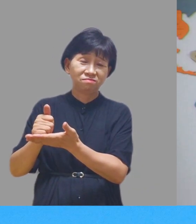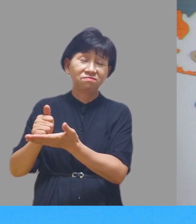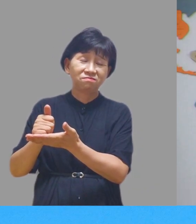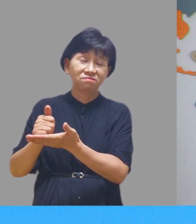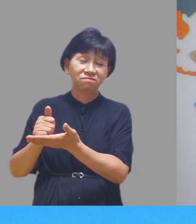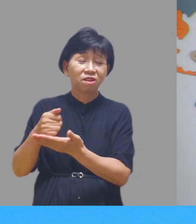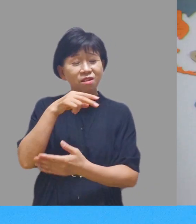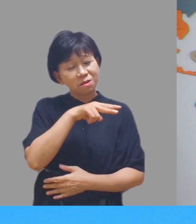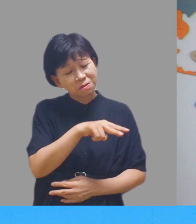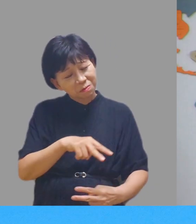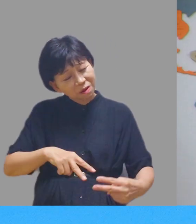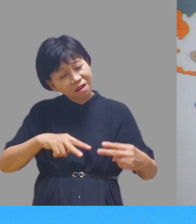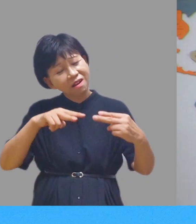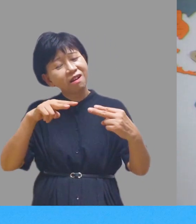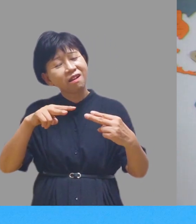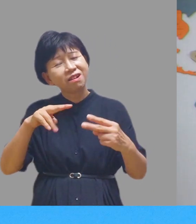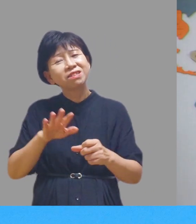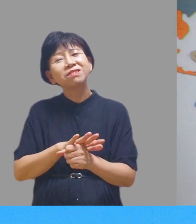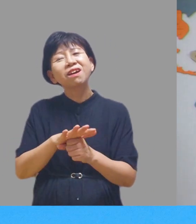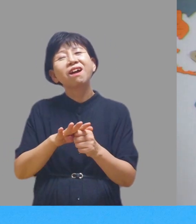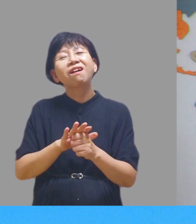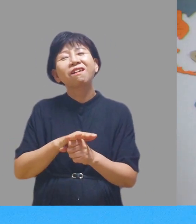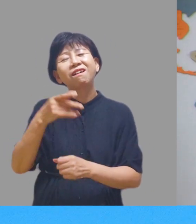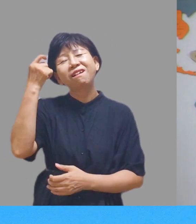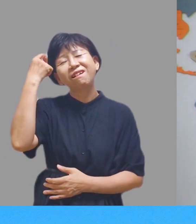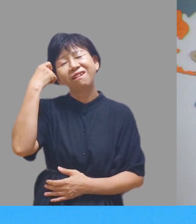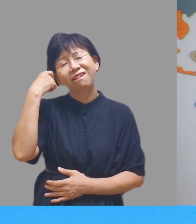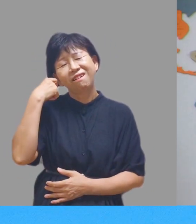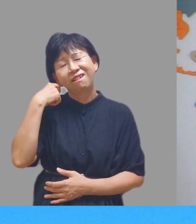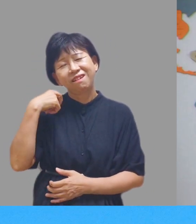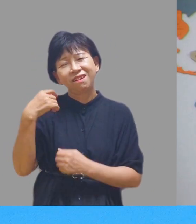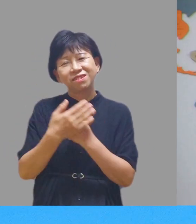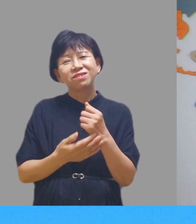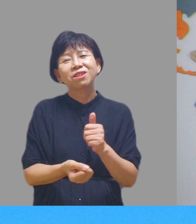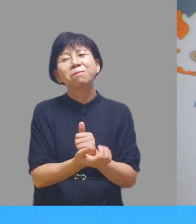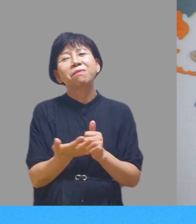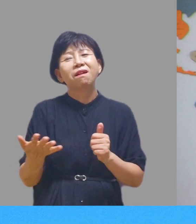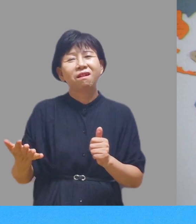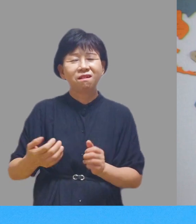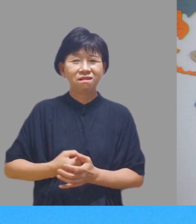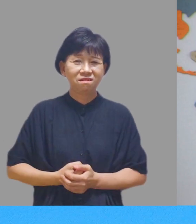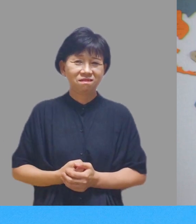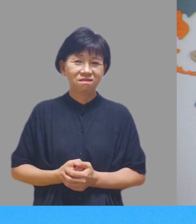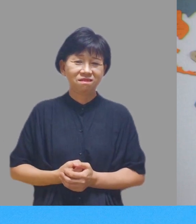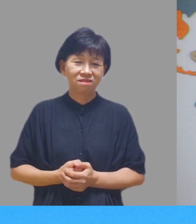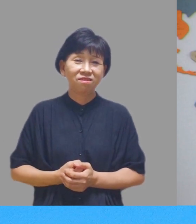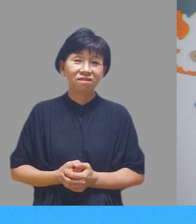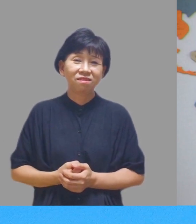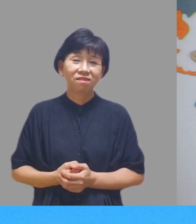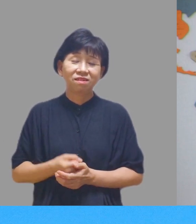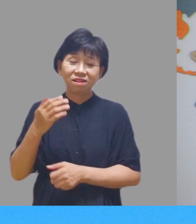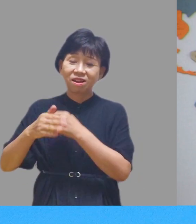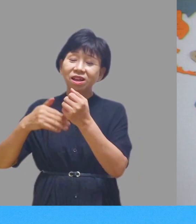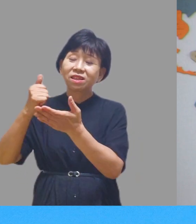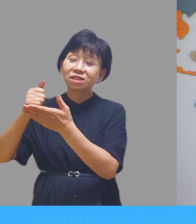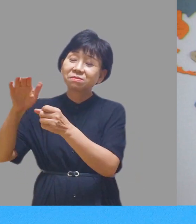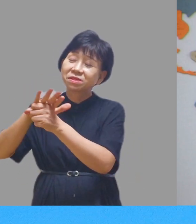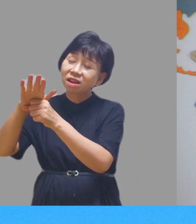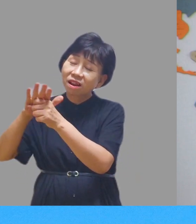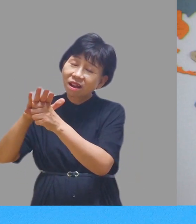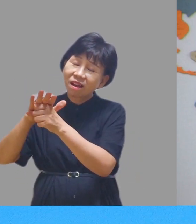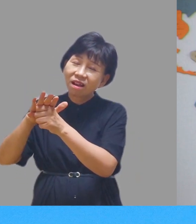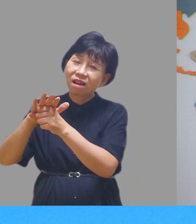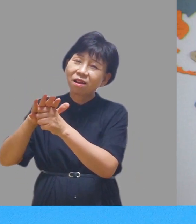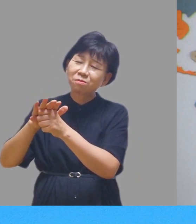사랑이 응원이 되는 거예요. 그 은혜가 흘러넘치는 줄 믿습니다. 하나님을 사랑하는 사람은요,